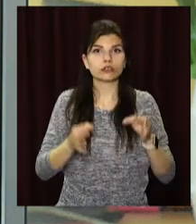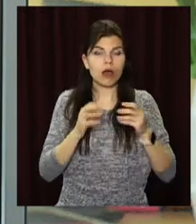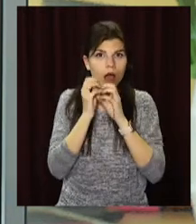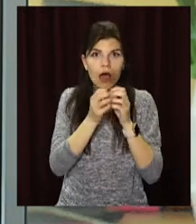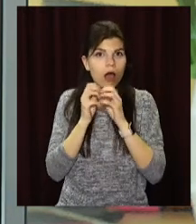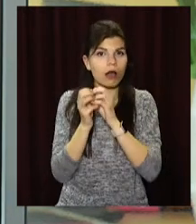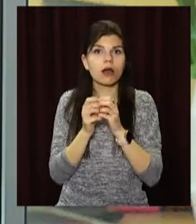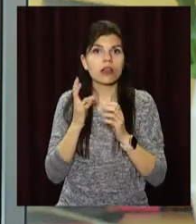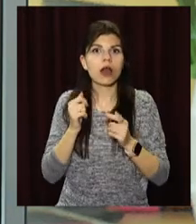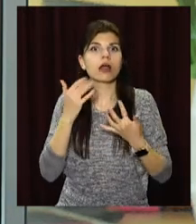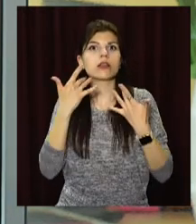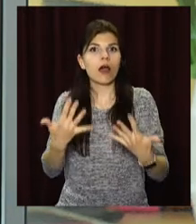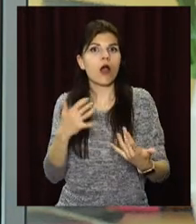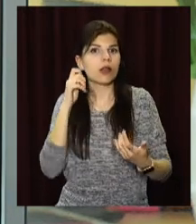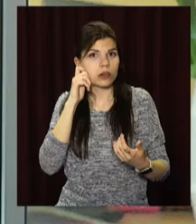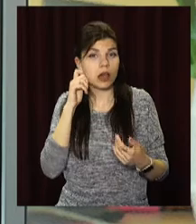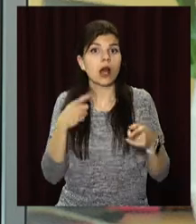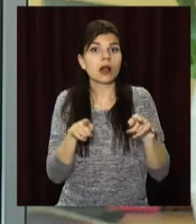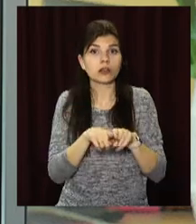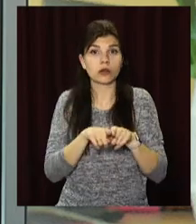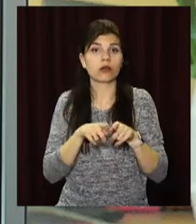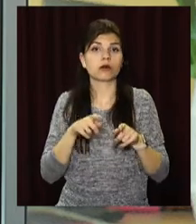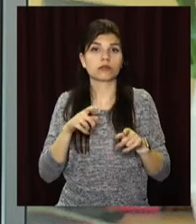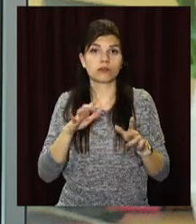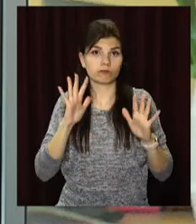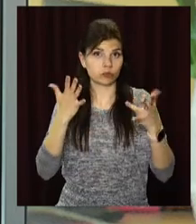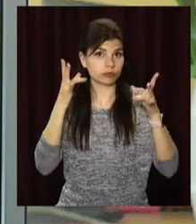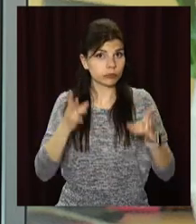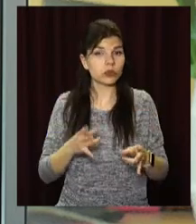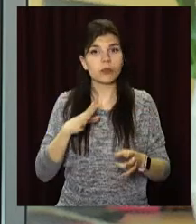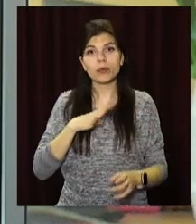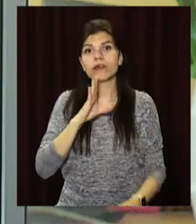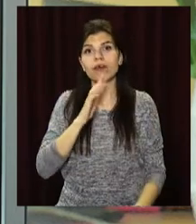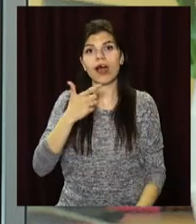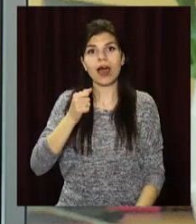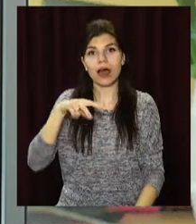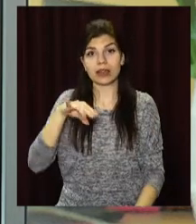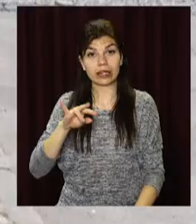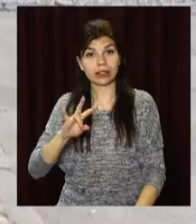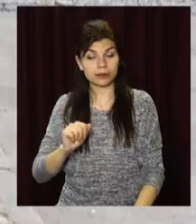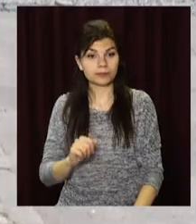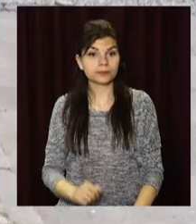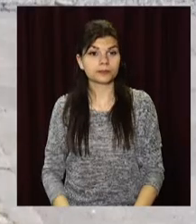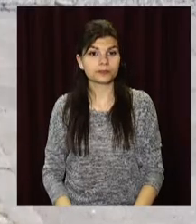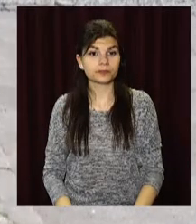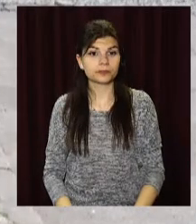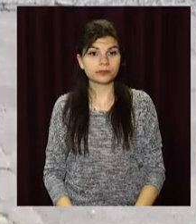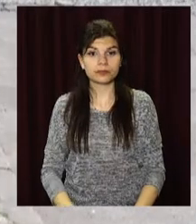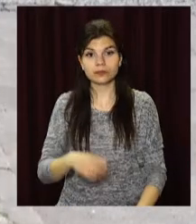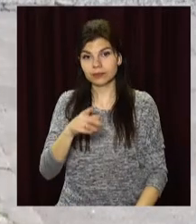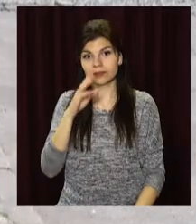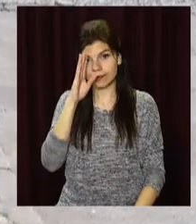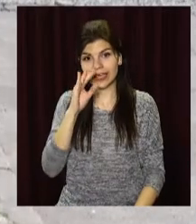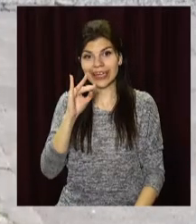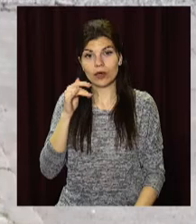тяганина затягується на роки. Із одним з таких ошуканих спілкувалася наша Галина Ізмайлова. Ігор Рівченко